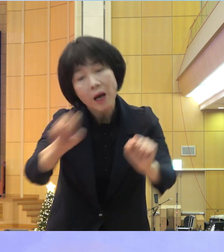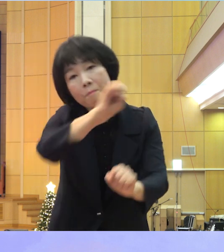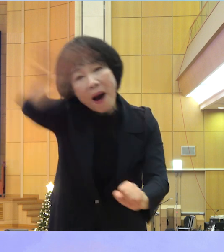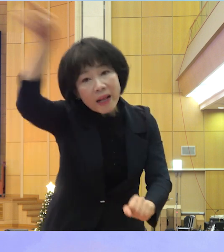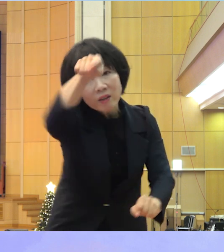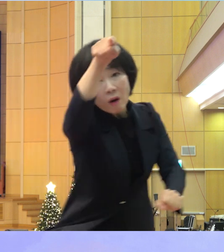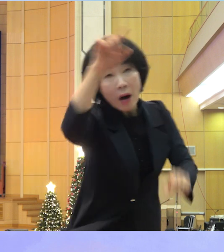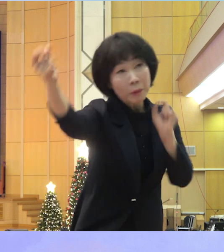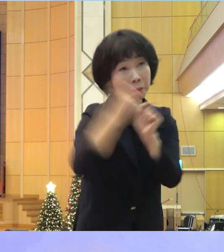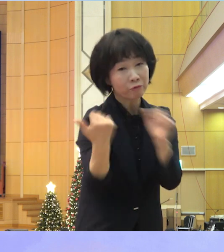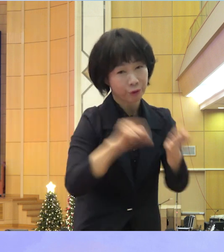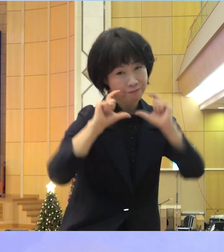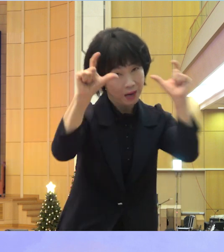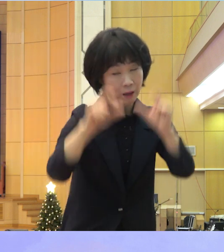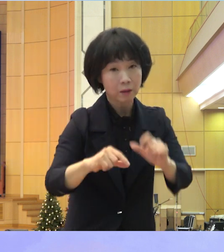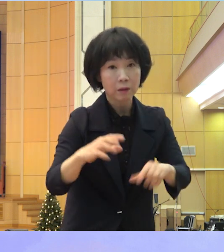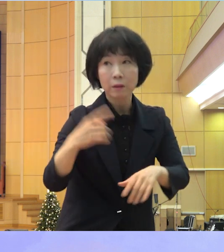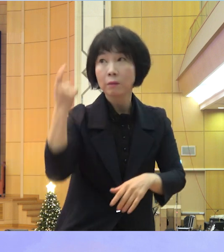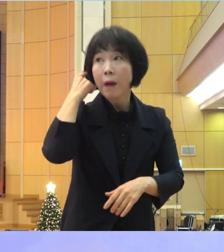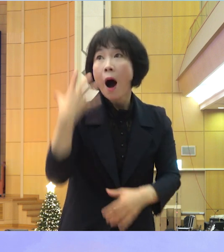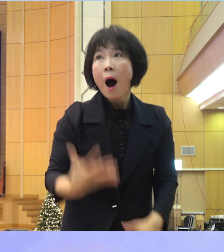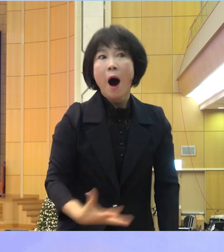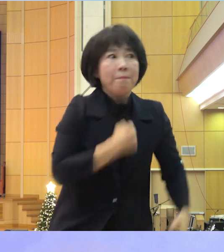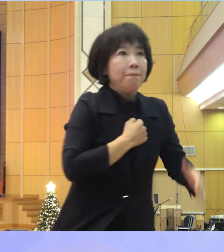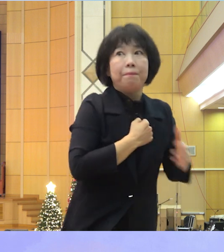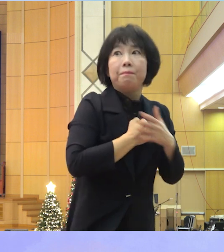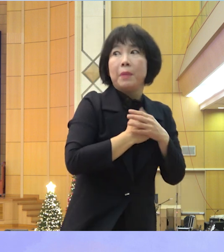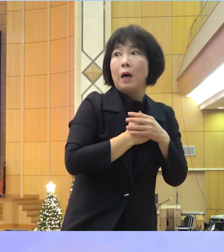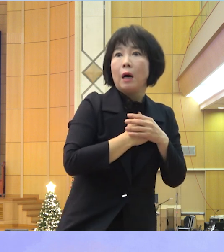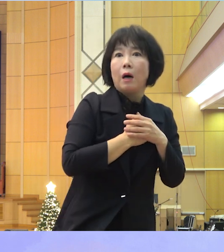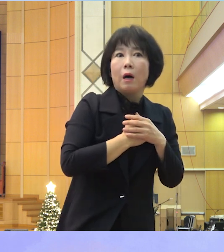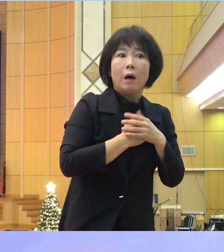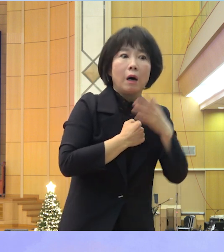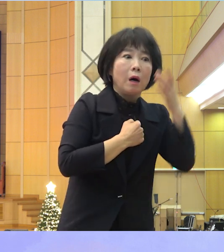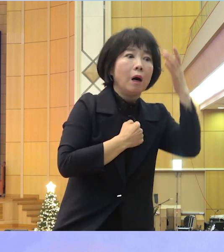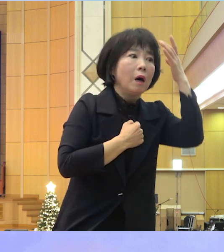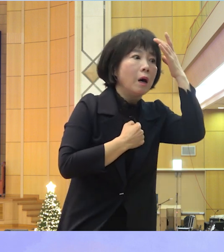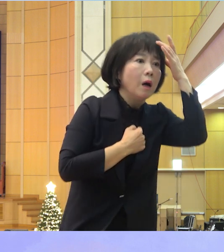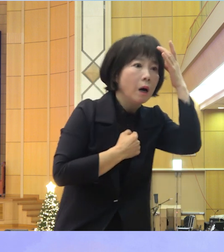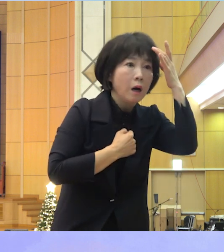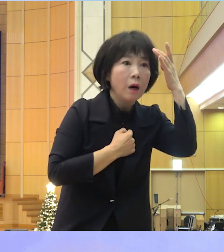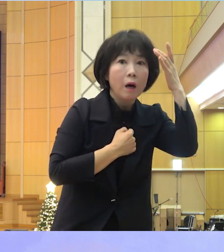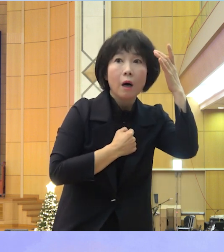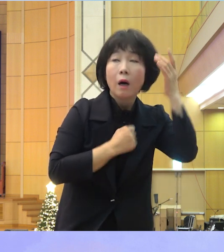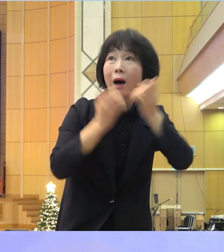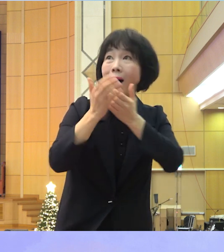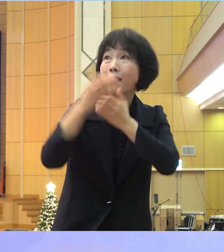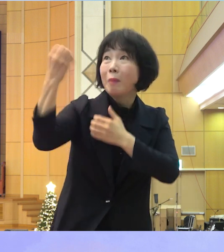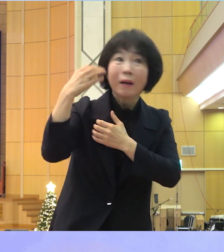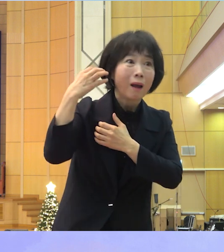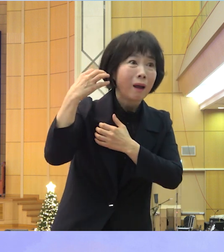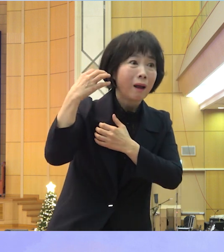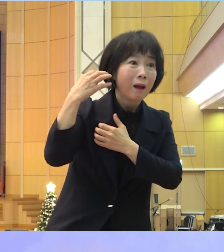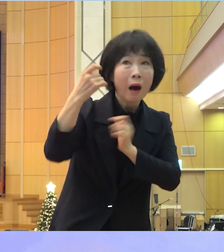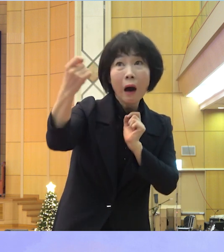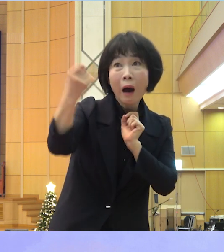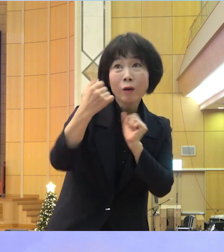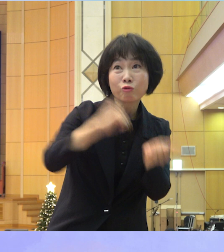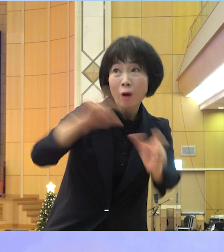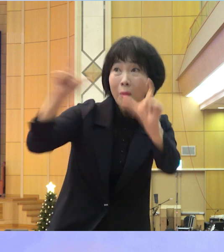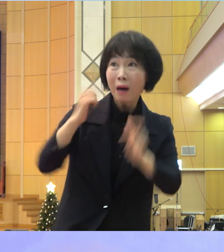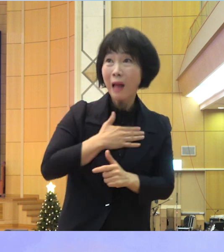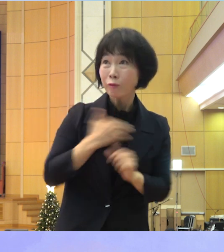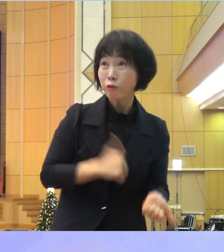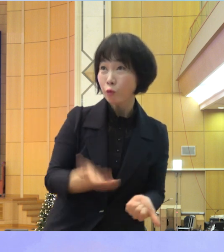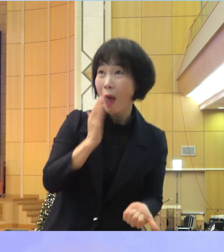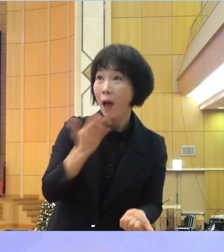그래서 히스기야 왕이 깜짝 놀랐죠. 병이 들어서 지금 병석에 누워는 있지만 그래도 치료받고 그러면